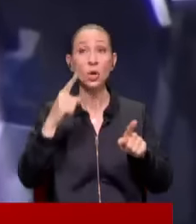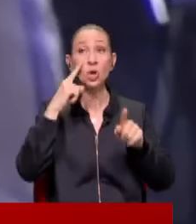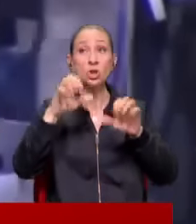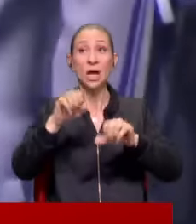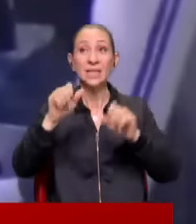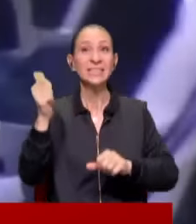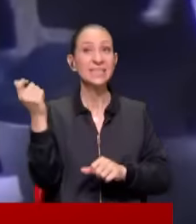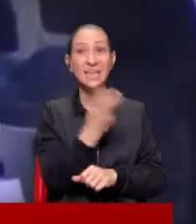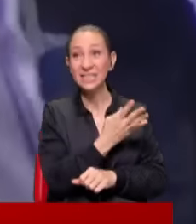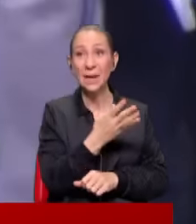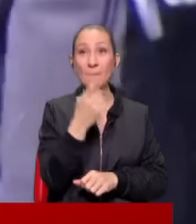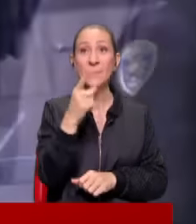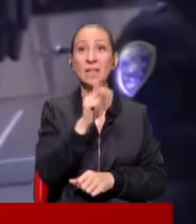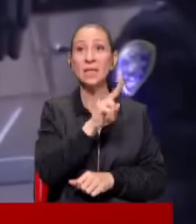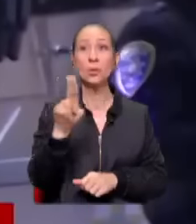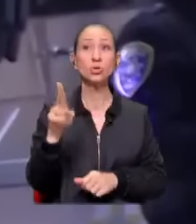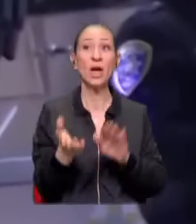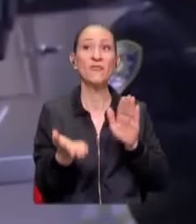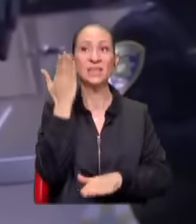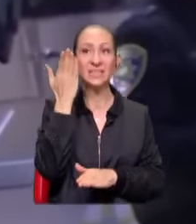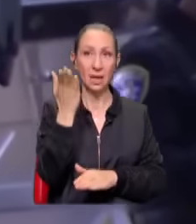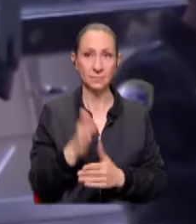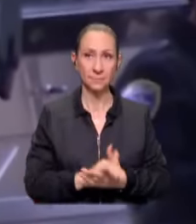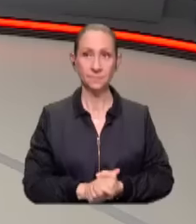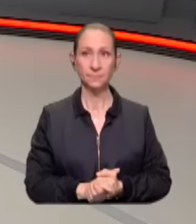gözaltına alınanların sayısı 1700'ü aştı.